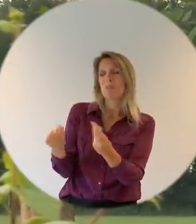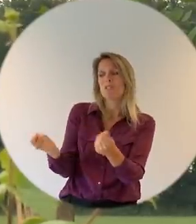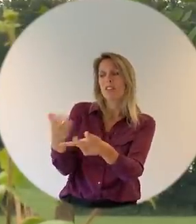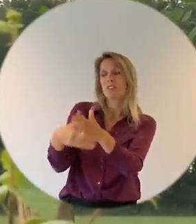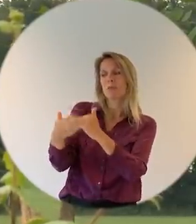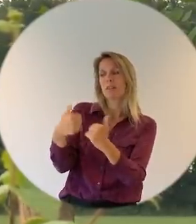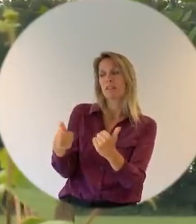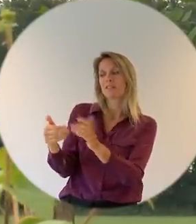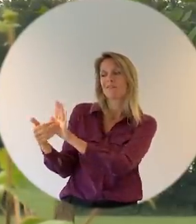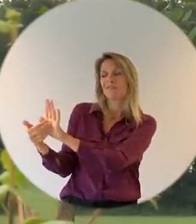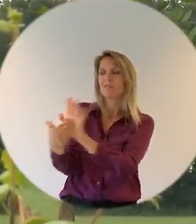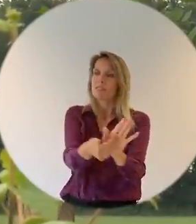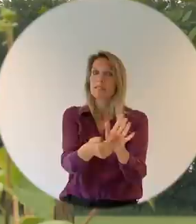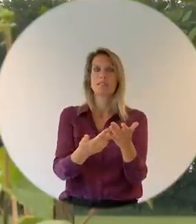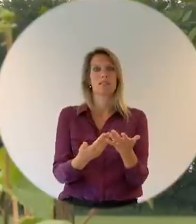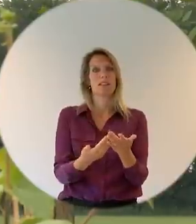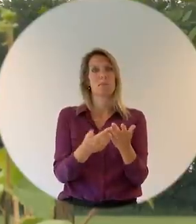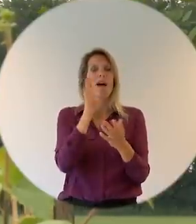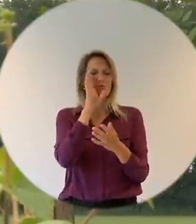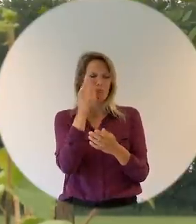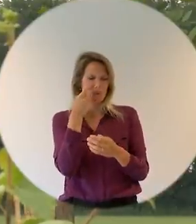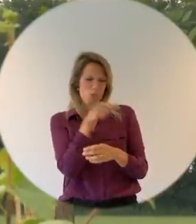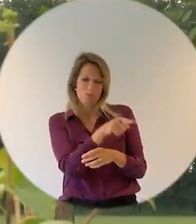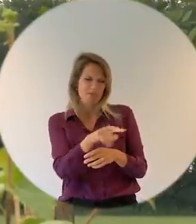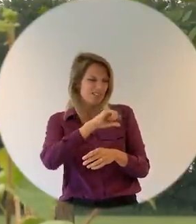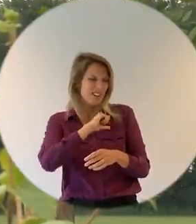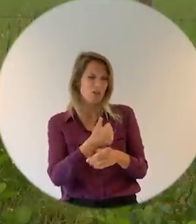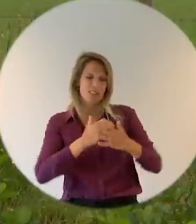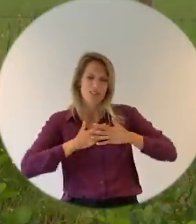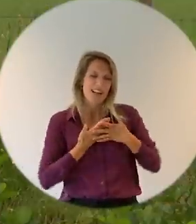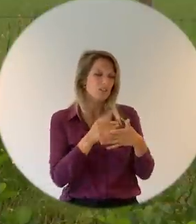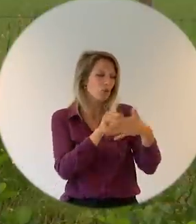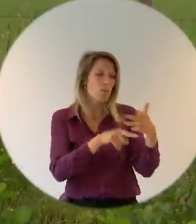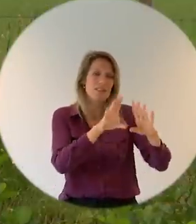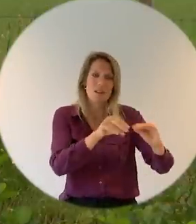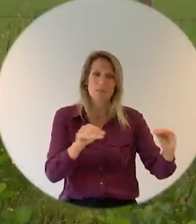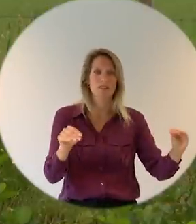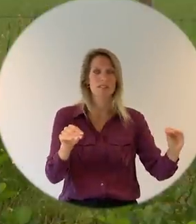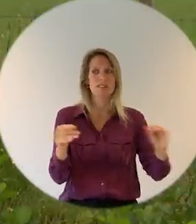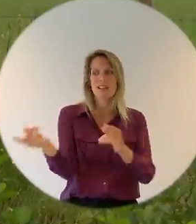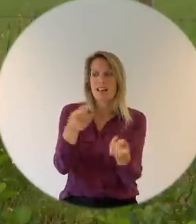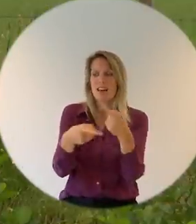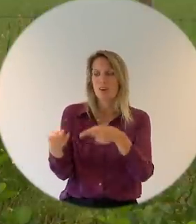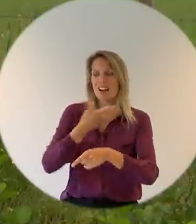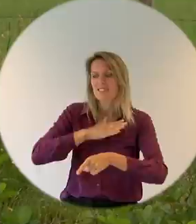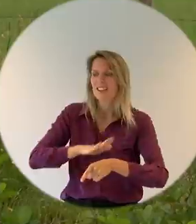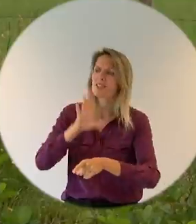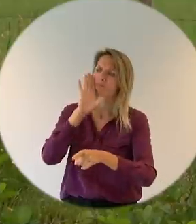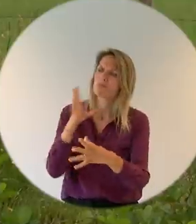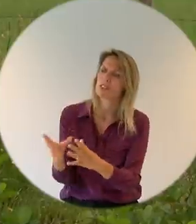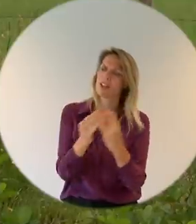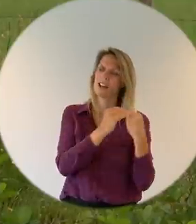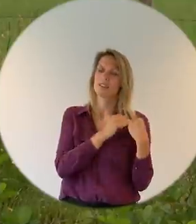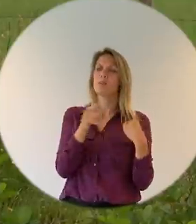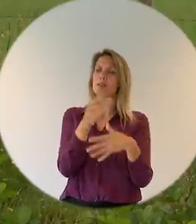pad brengen. Pas op dat u ook zelf niet tot misstappen wordt verleid. Draag elkaars lasten, zo leeft u de wet van Christus